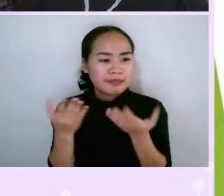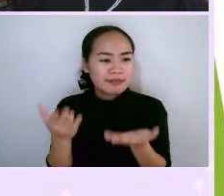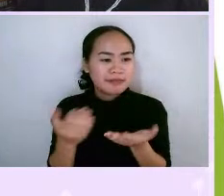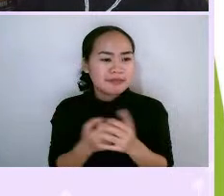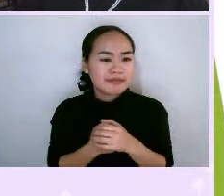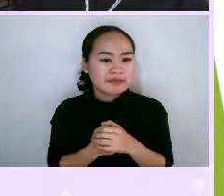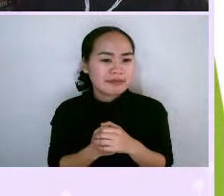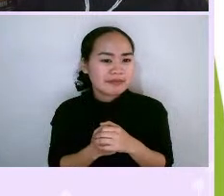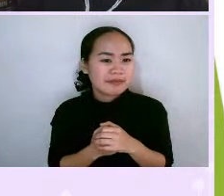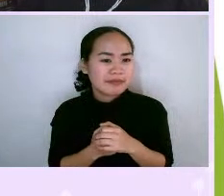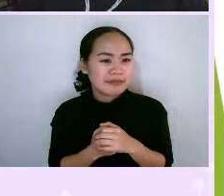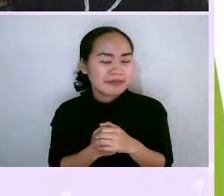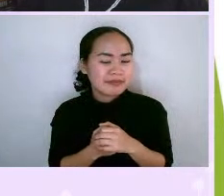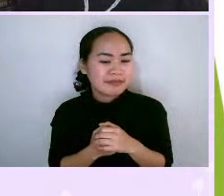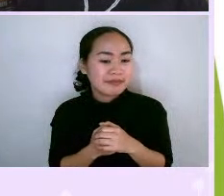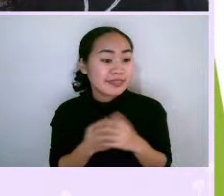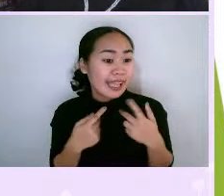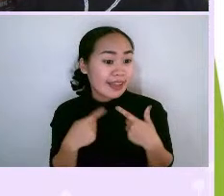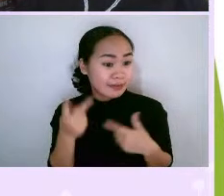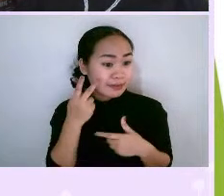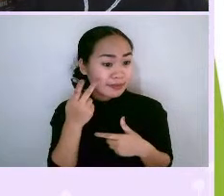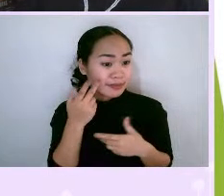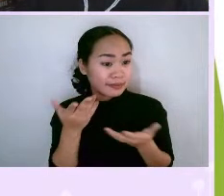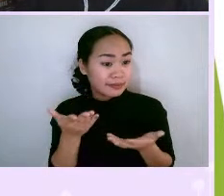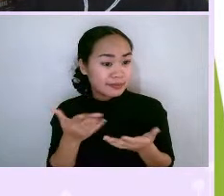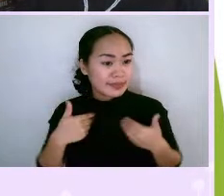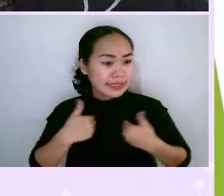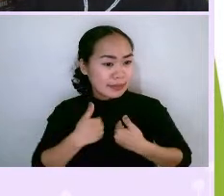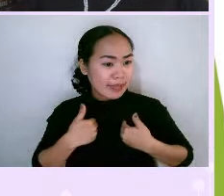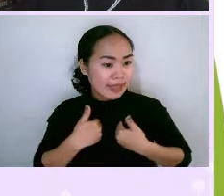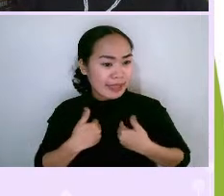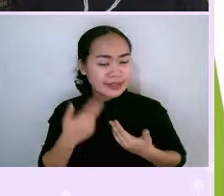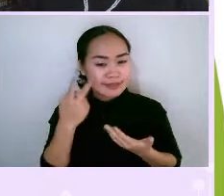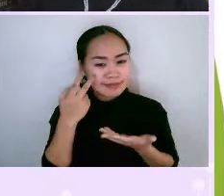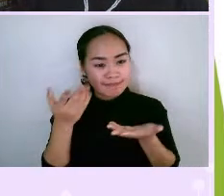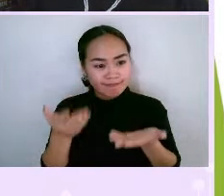tayong mga hayop, mga